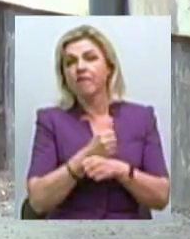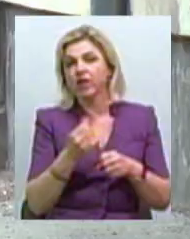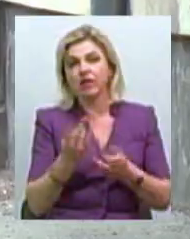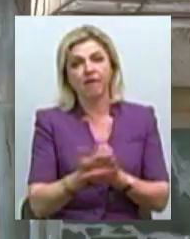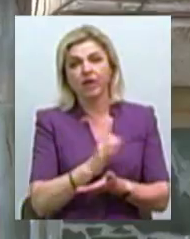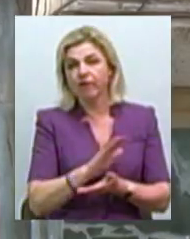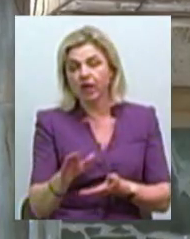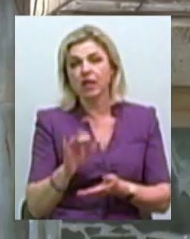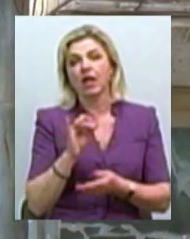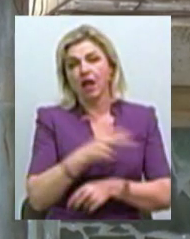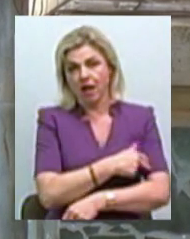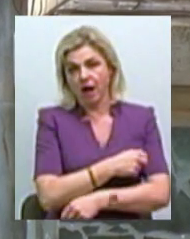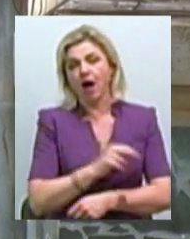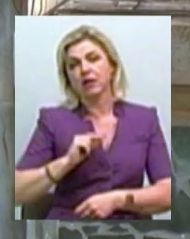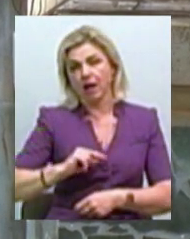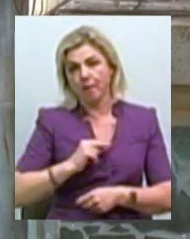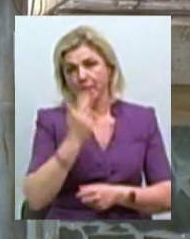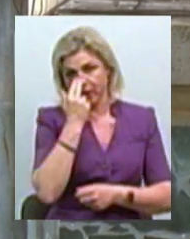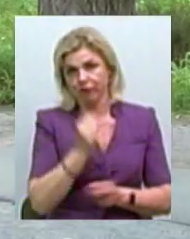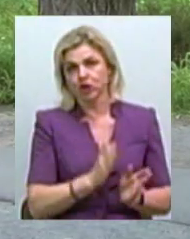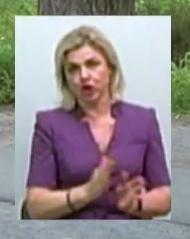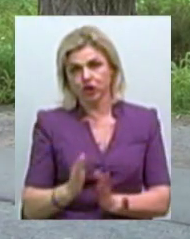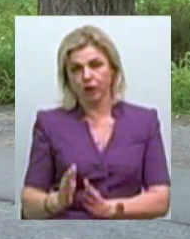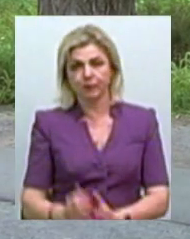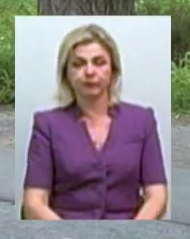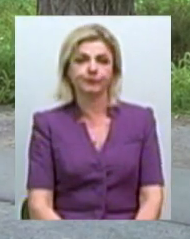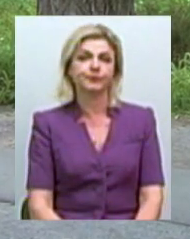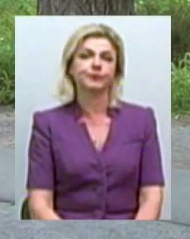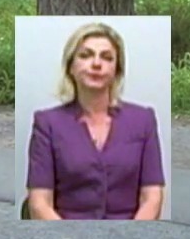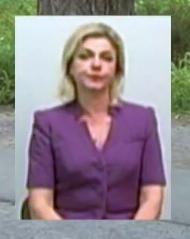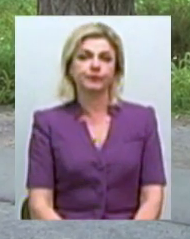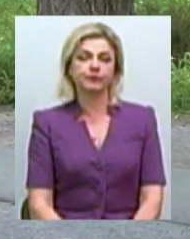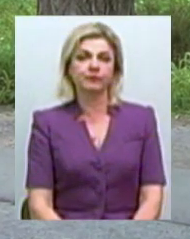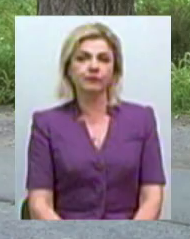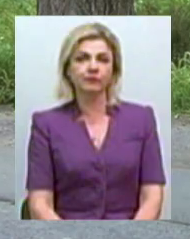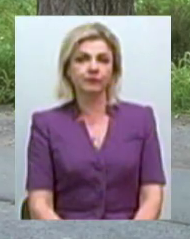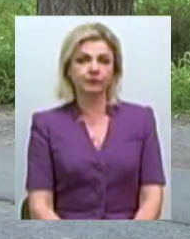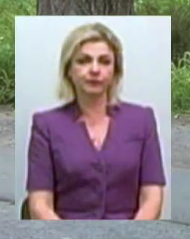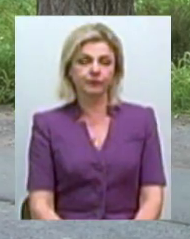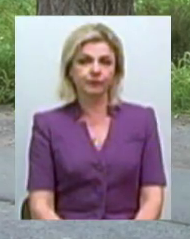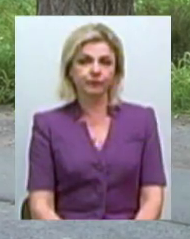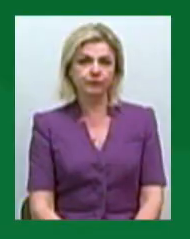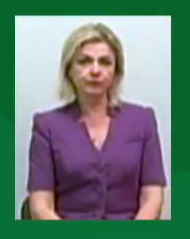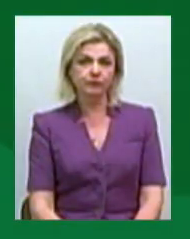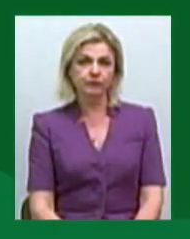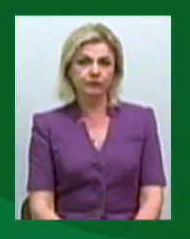виявили. Лікарня запрацювала у звичному режимі. Катерина Балєєва, Валентина Гурова. Новини ЮА Миколаїв.